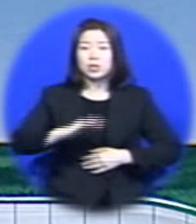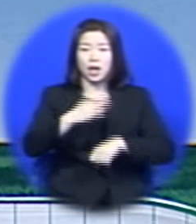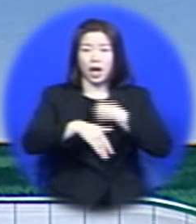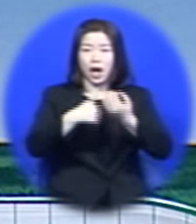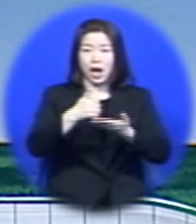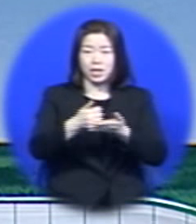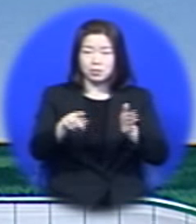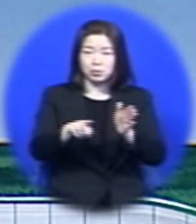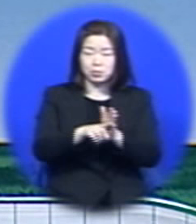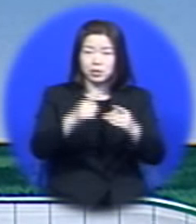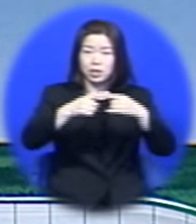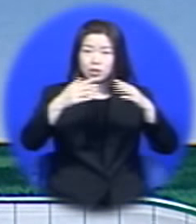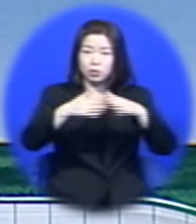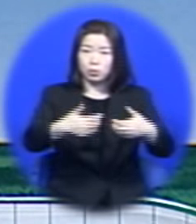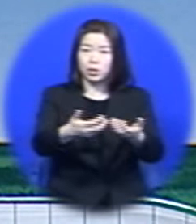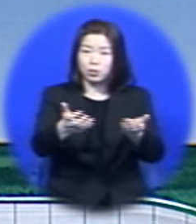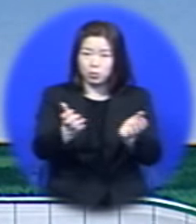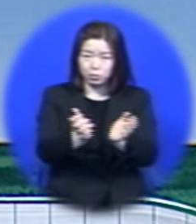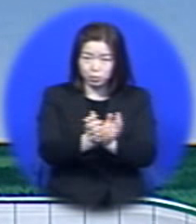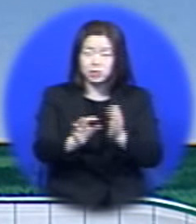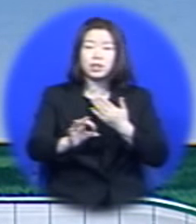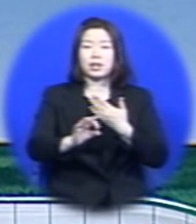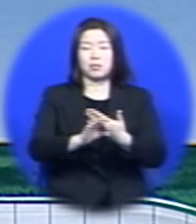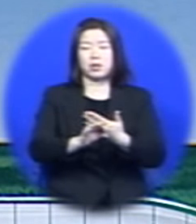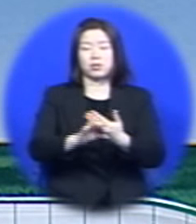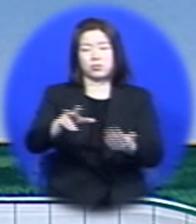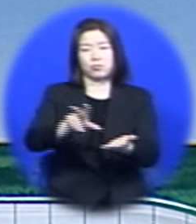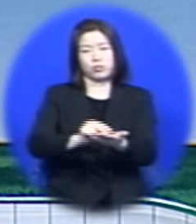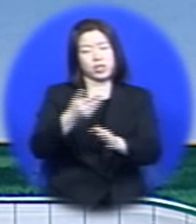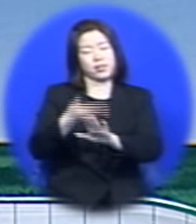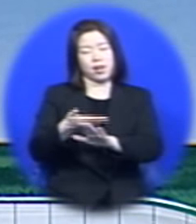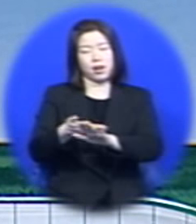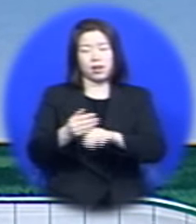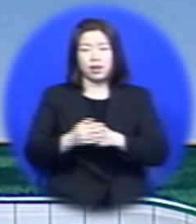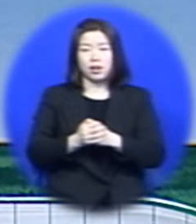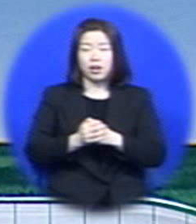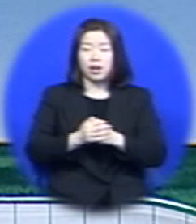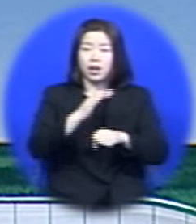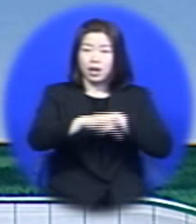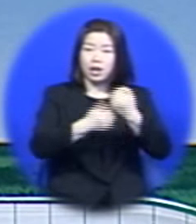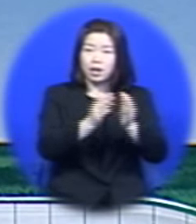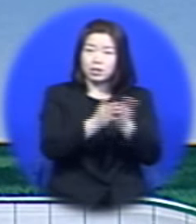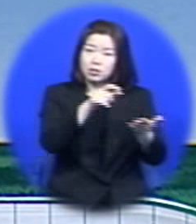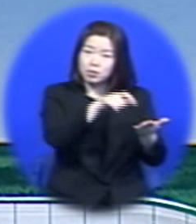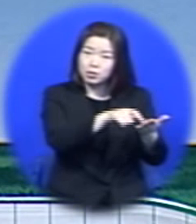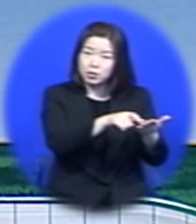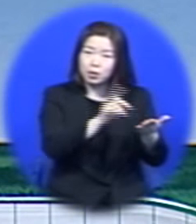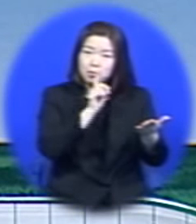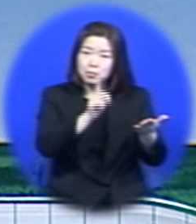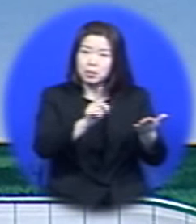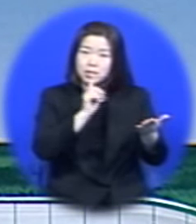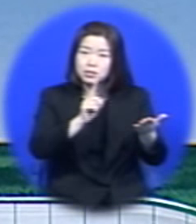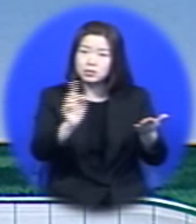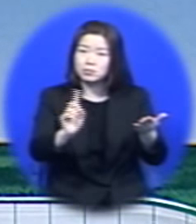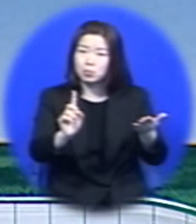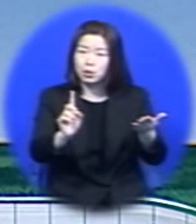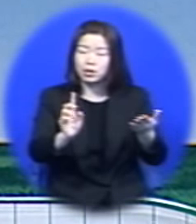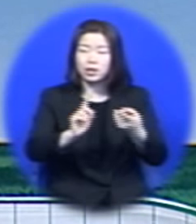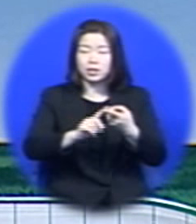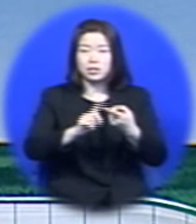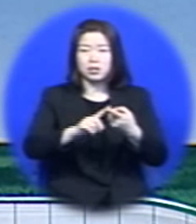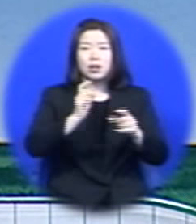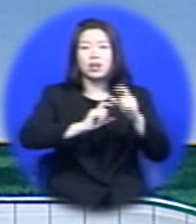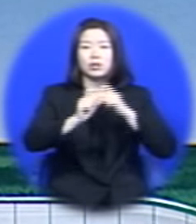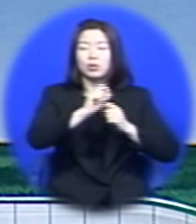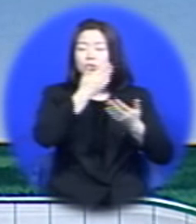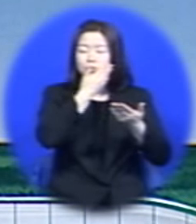교회 공동체라면 문제는 달라집니다. 성경이 어떻게 말씀하고 있느냐 하는 것이 더욱 중요한